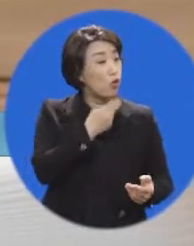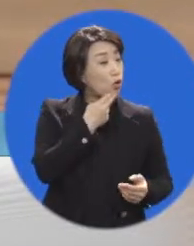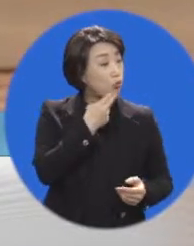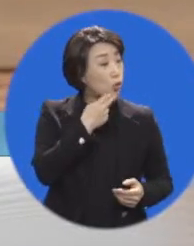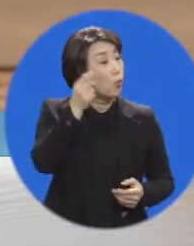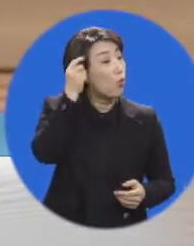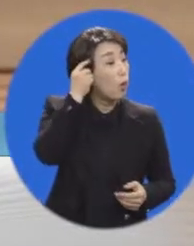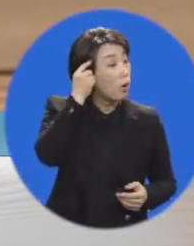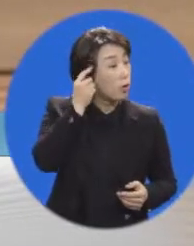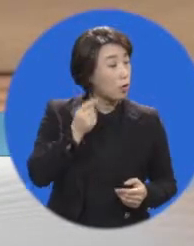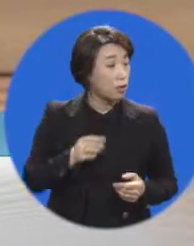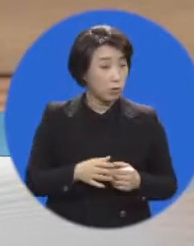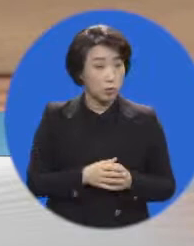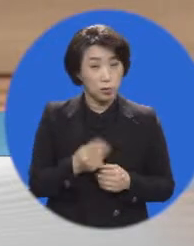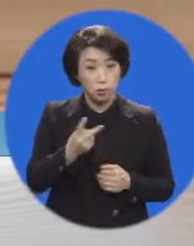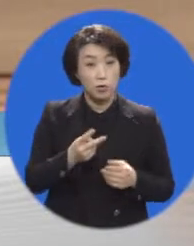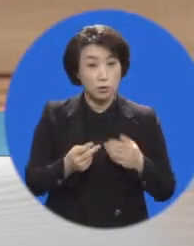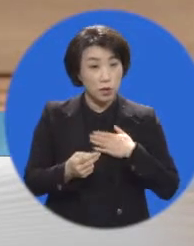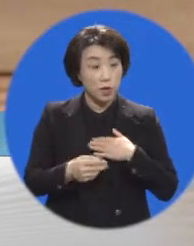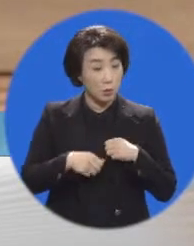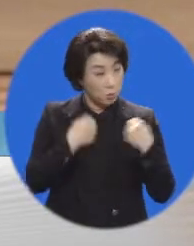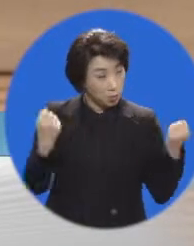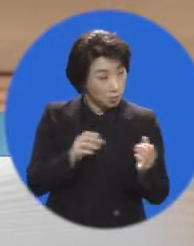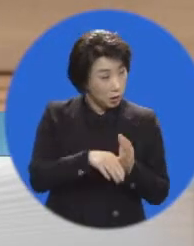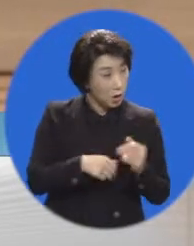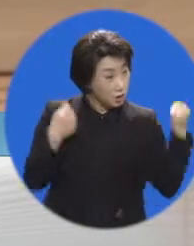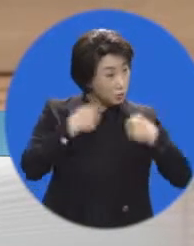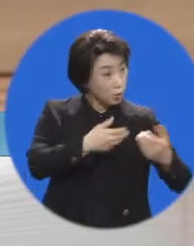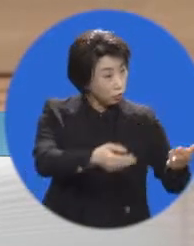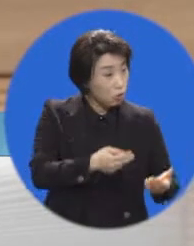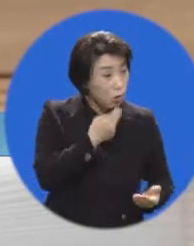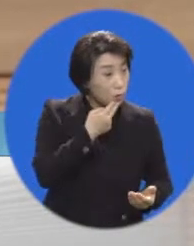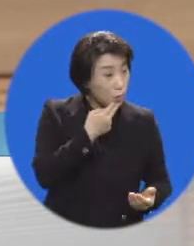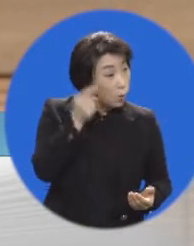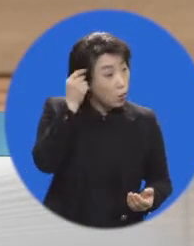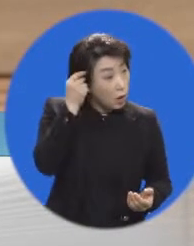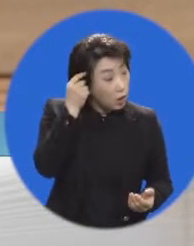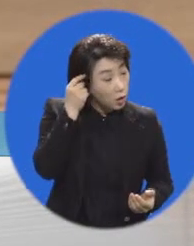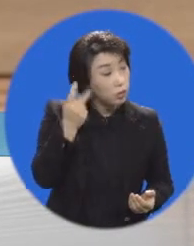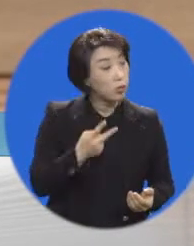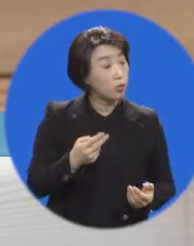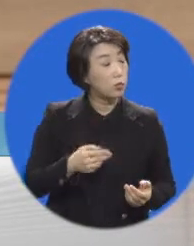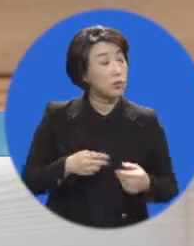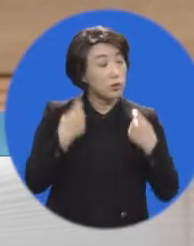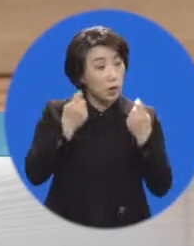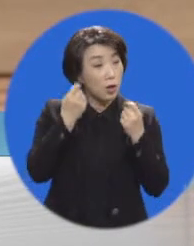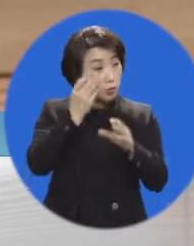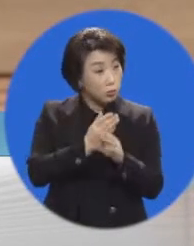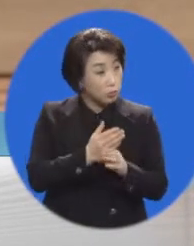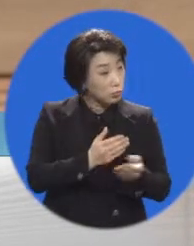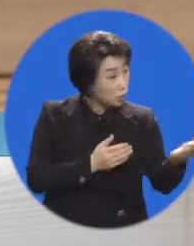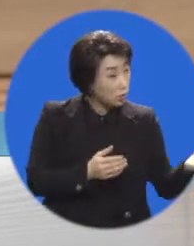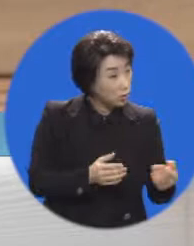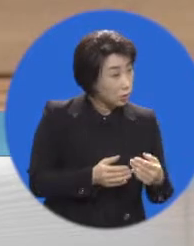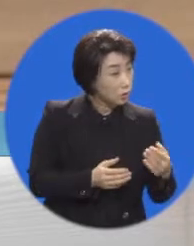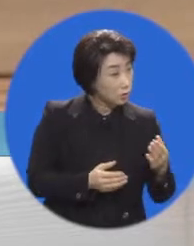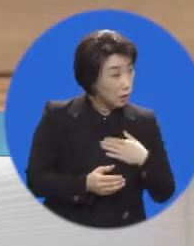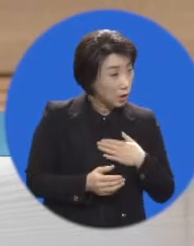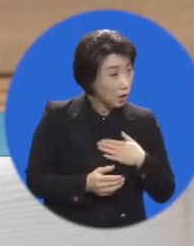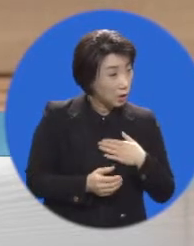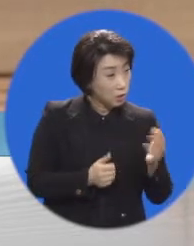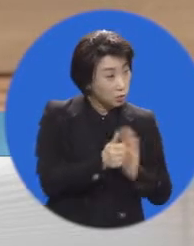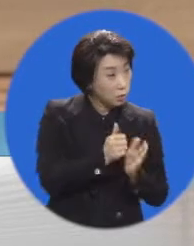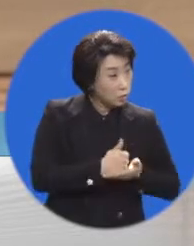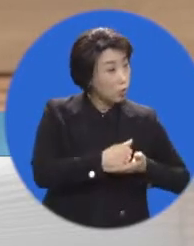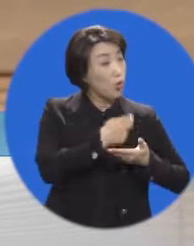했니? 내가 왜 벗을 때 안 입혔니? 내가 왜 나그네 되었을 때